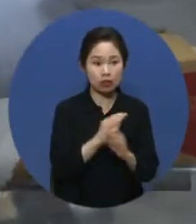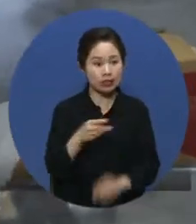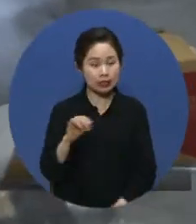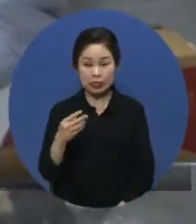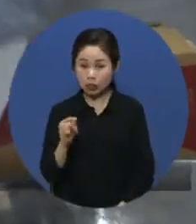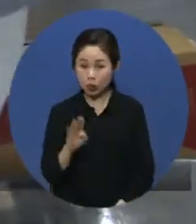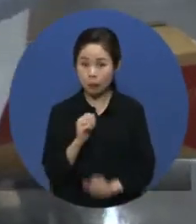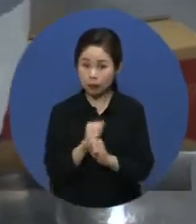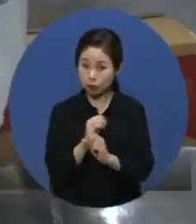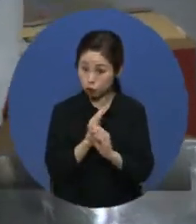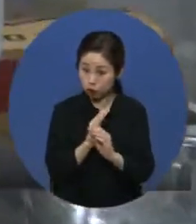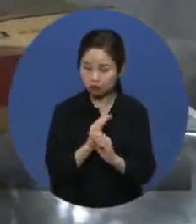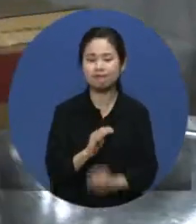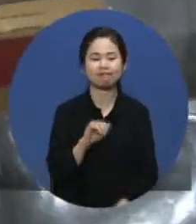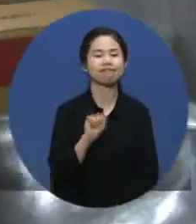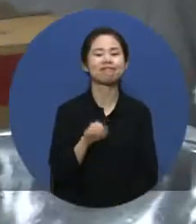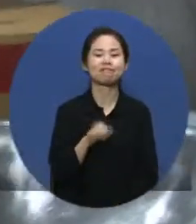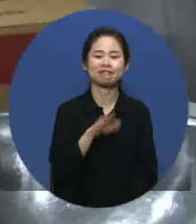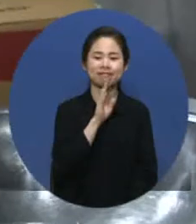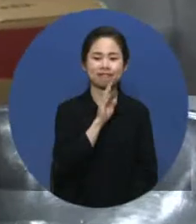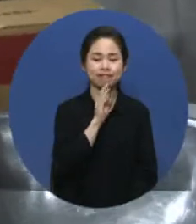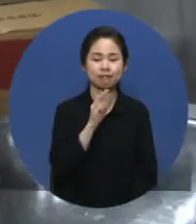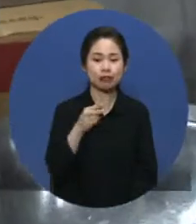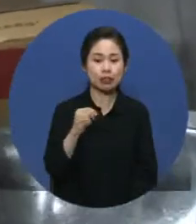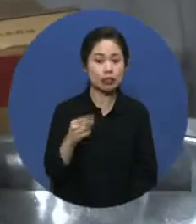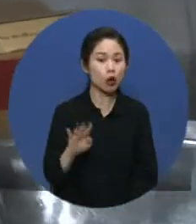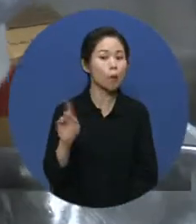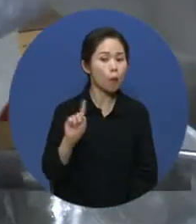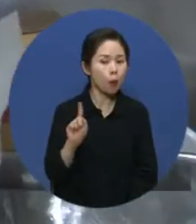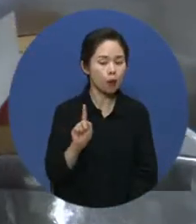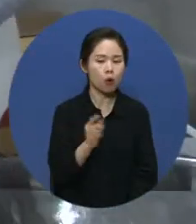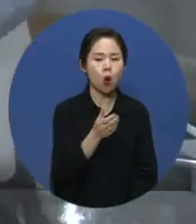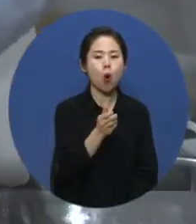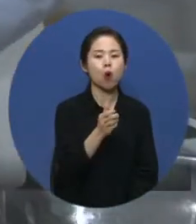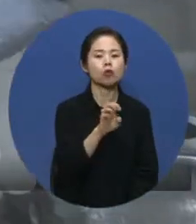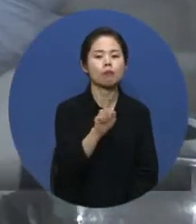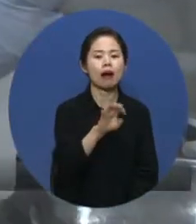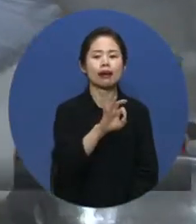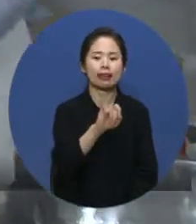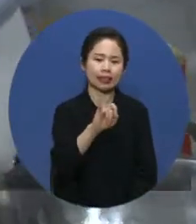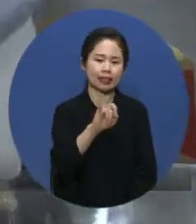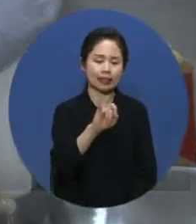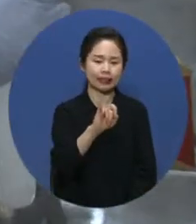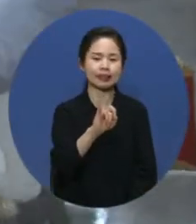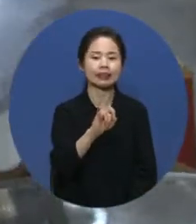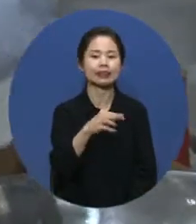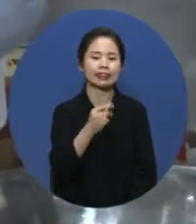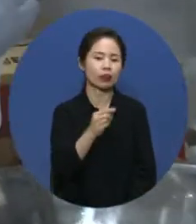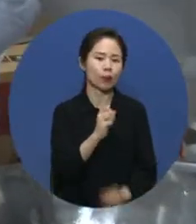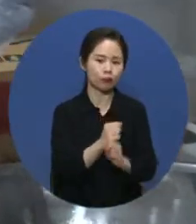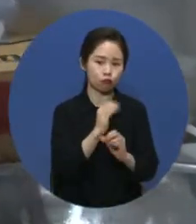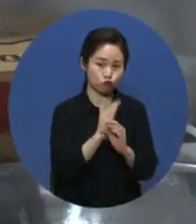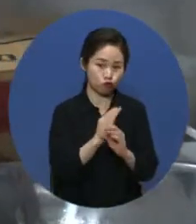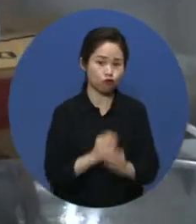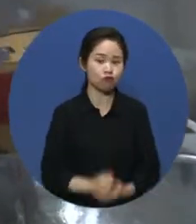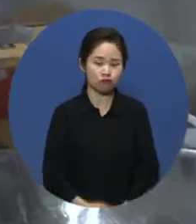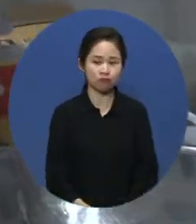거예요? 네. 어떤 시럽이요? 워터타이에 들어가는 시럽입니다.